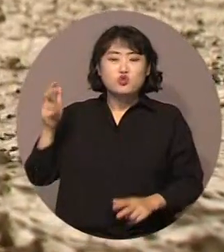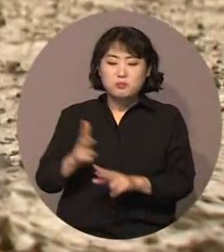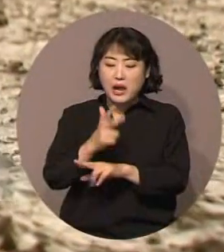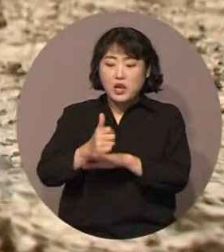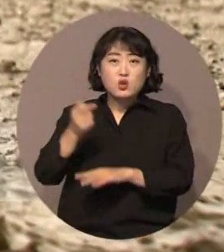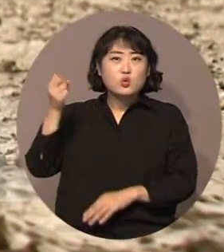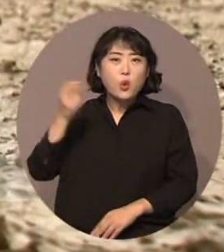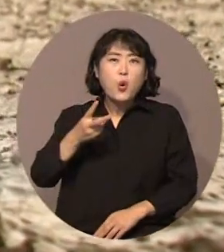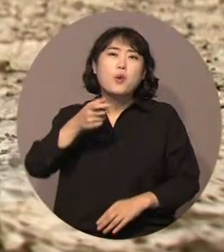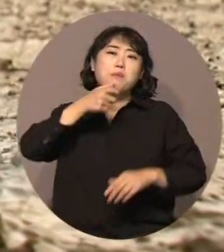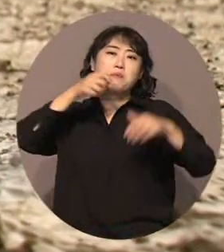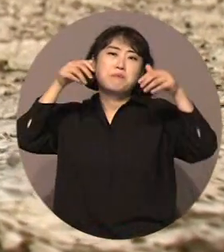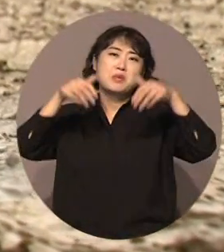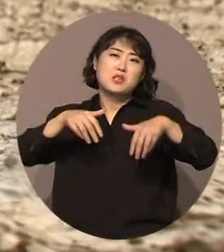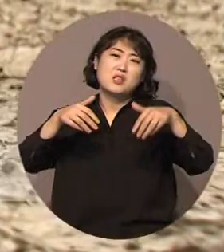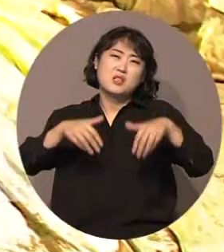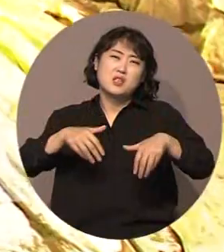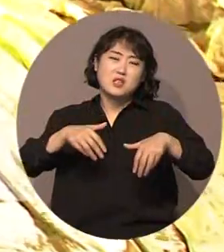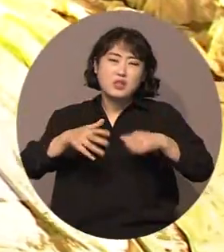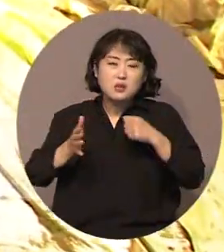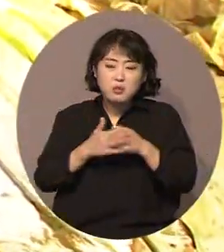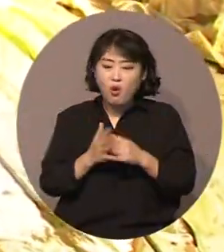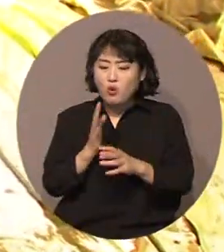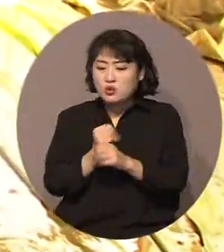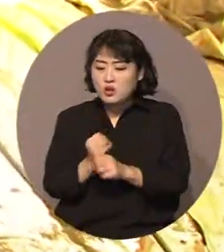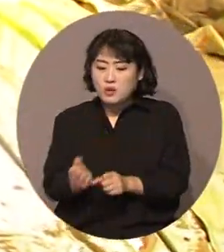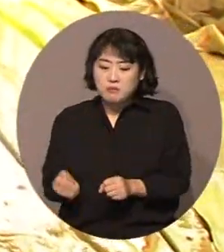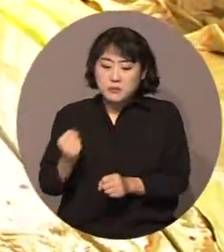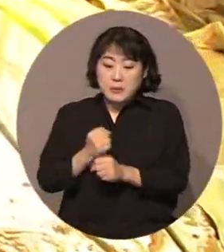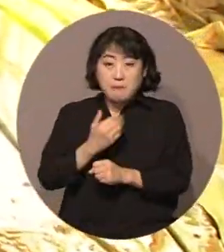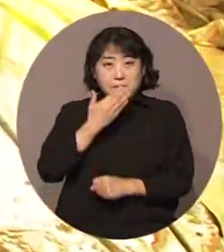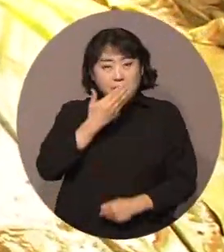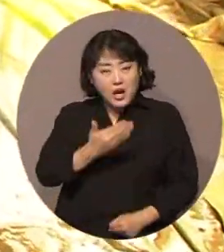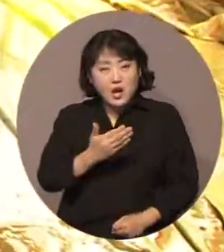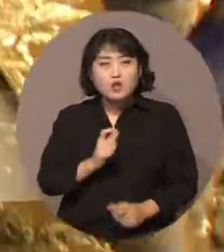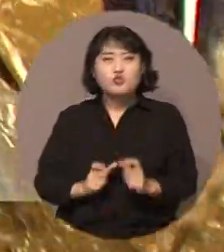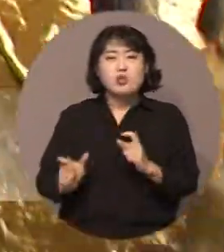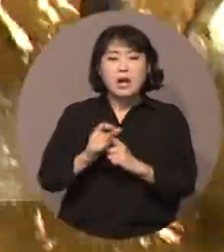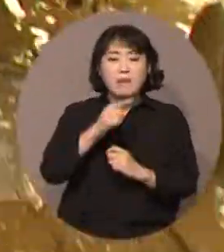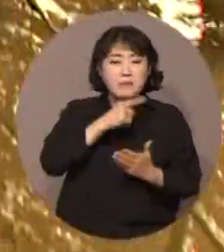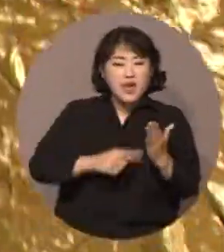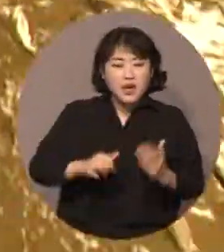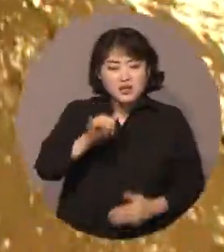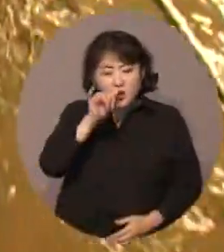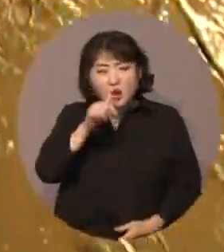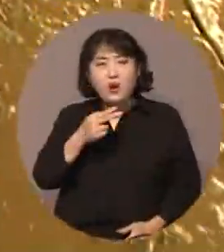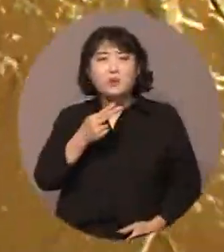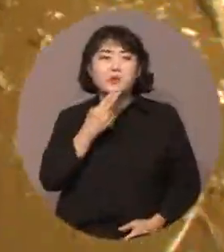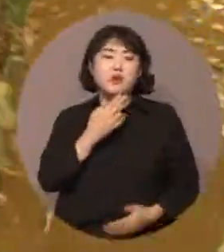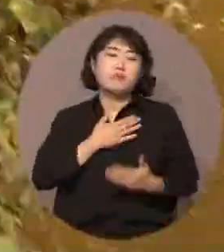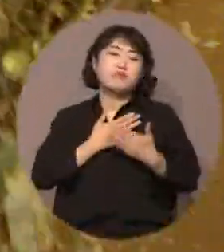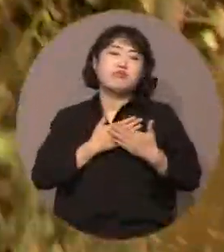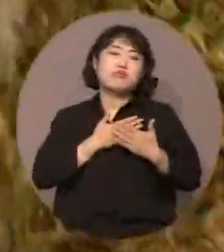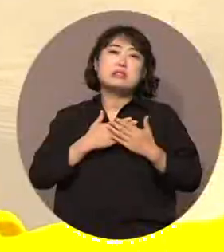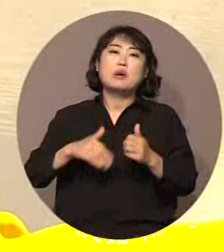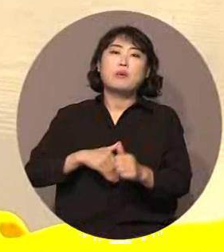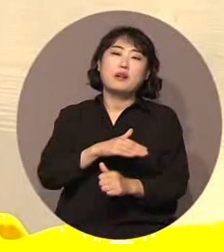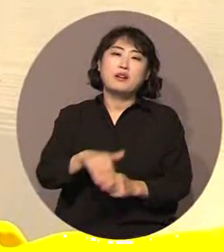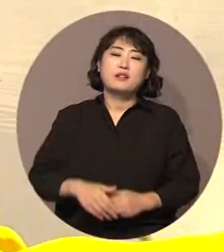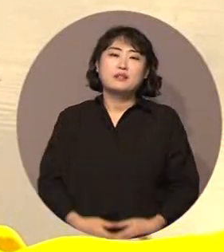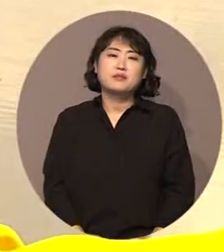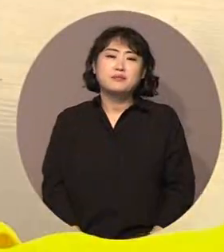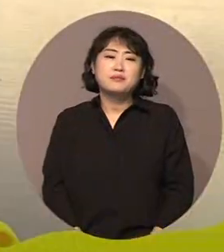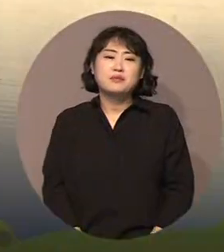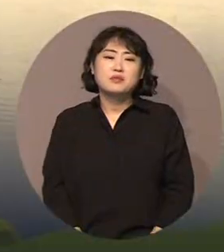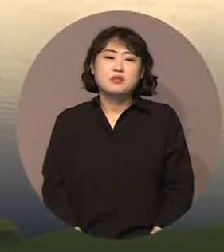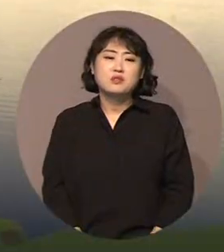비 소식이 있어 언제쯤 제대로 복구가 이뤄질지 추가 피해가 생기지는 않을지 주민들은 불안합니다. 내일 물이